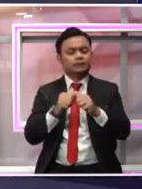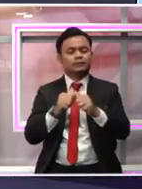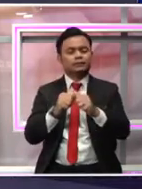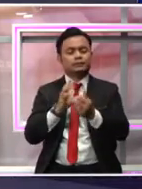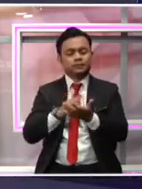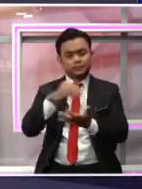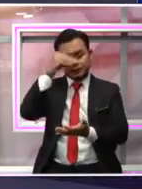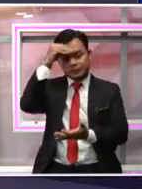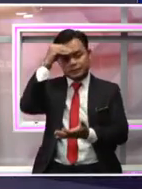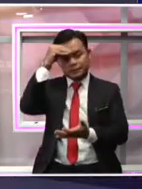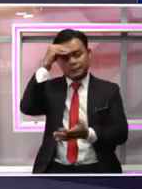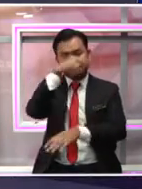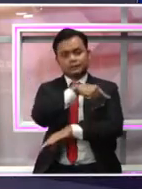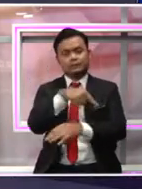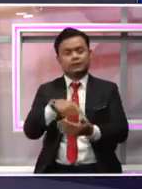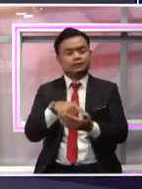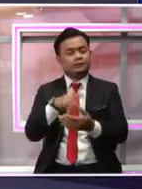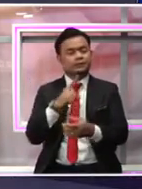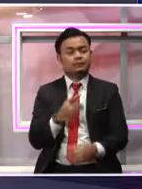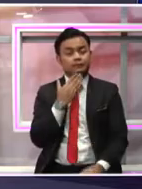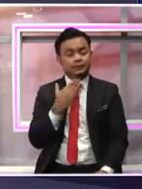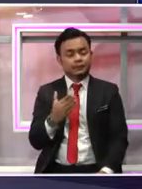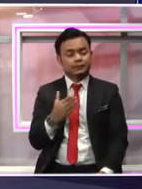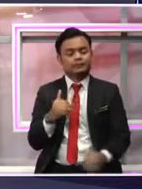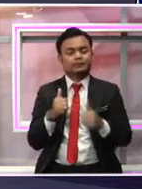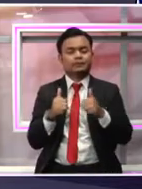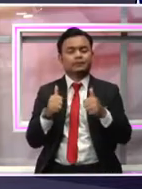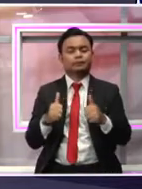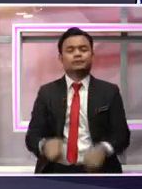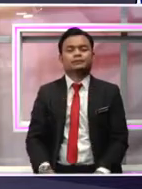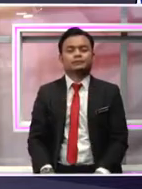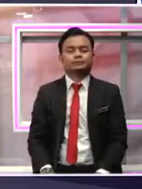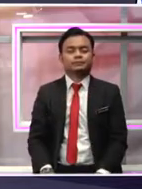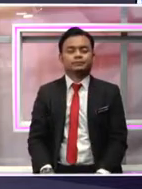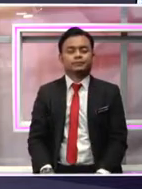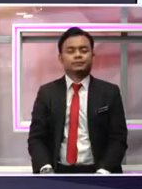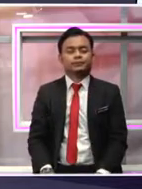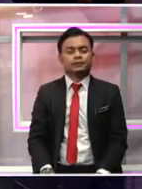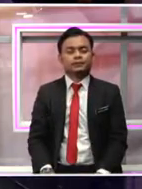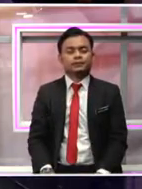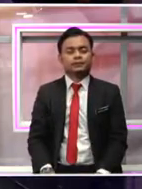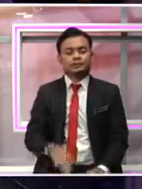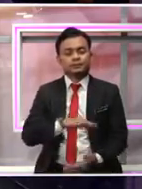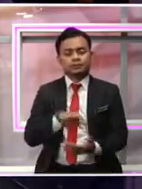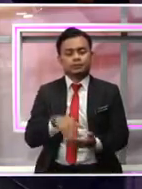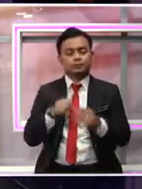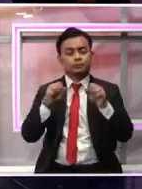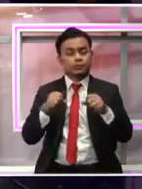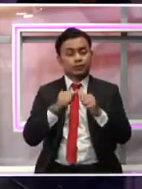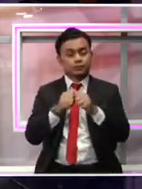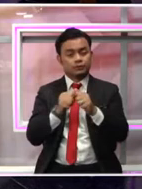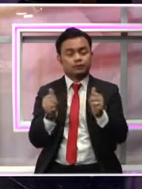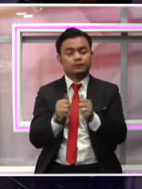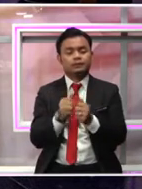kita setakat ini by uuy Iya masih lagi Ki dengan baik oke Banyak nampaknya